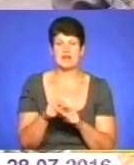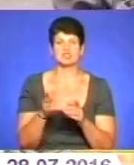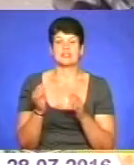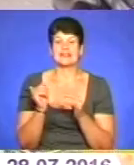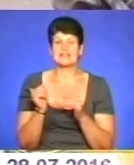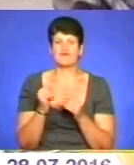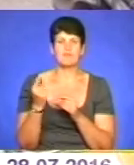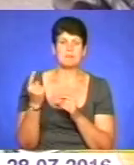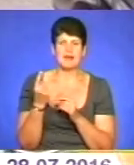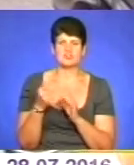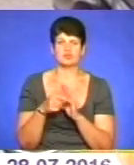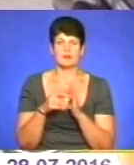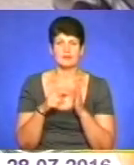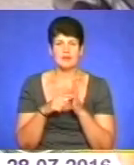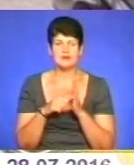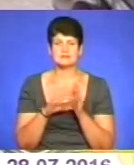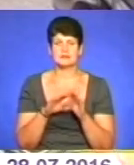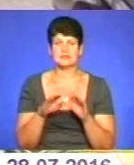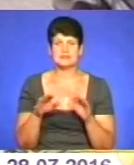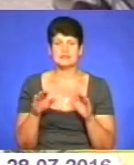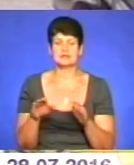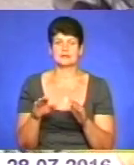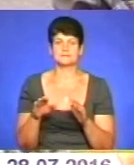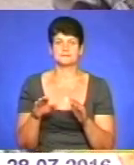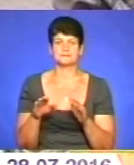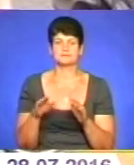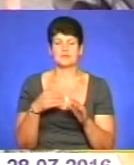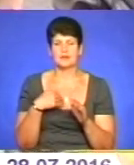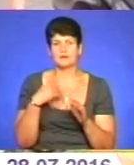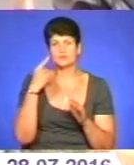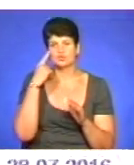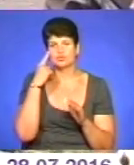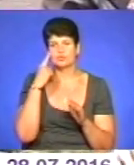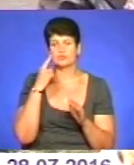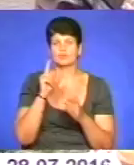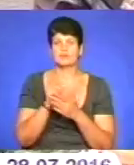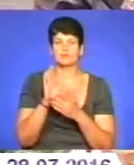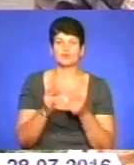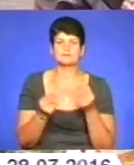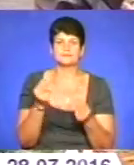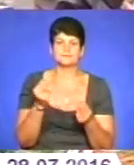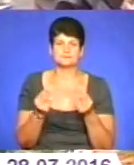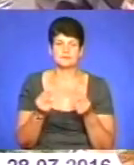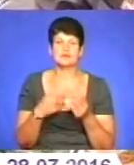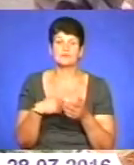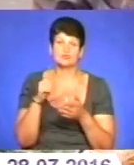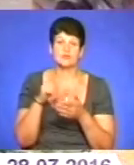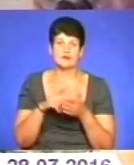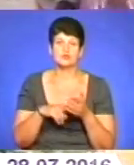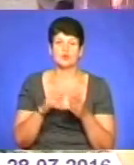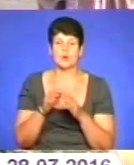в перших класах діти, я думаю, повинні такі більш рольові. Сподіваюся, що справді програма